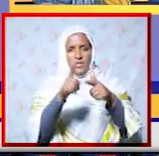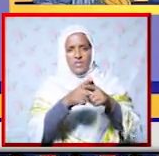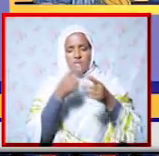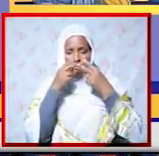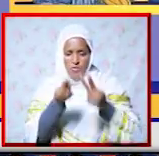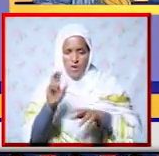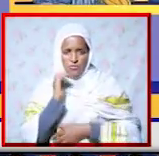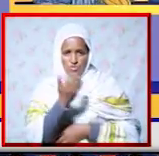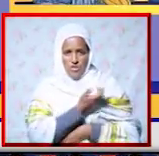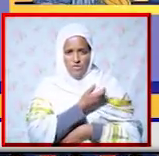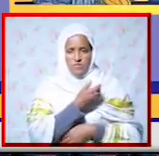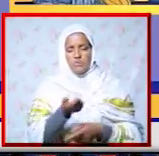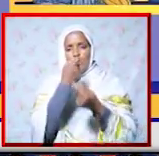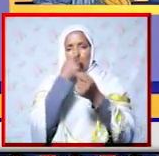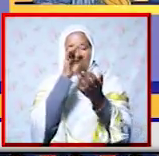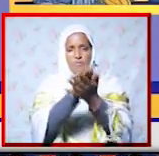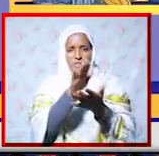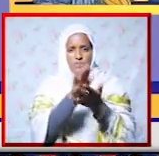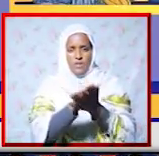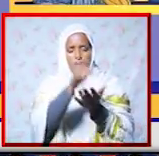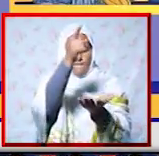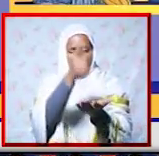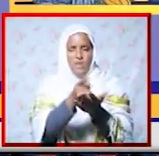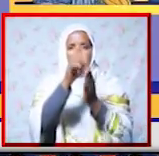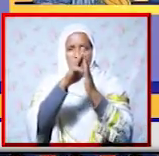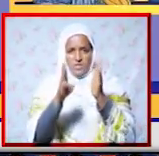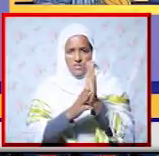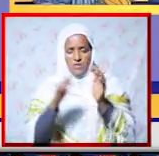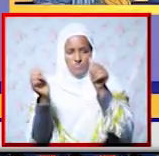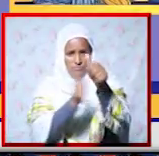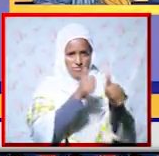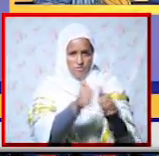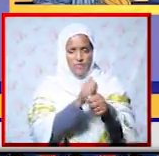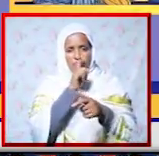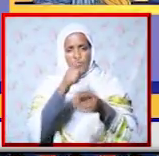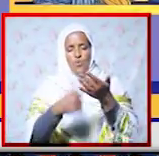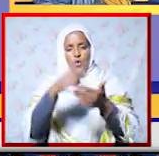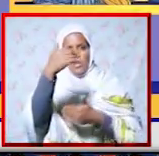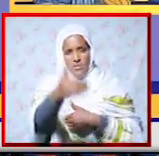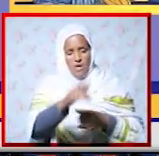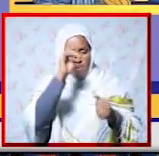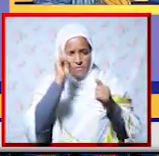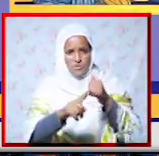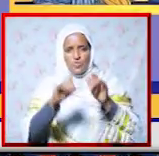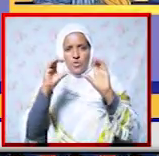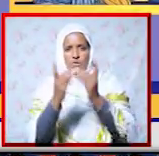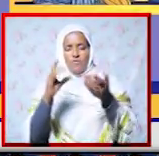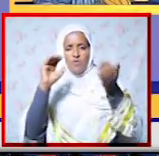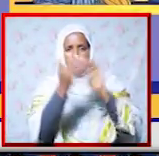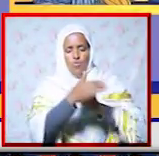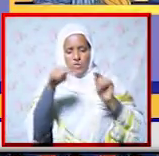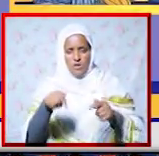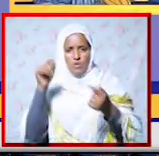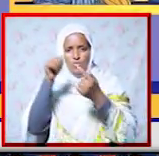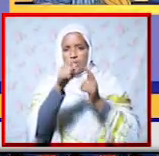እንግዲህ ተመልካቾቻችን የአብነት ትምህርት ቤት የመረቃ ስነ ስርዓቱን እንደተከታተልነው ነው ቀጣይና የመጨረሻው ክፍል የሚሆነው